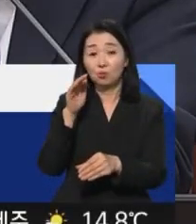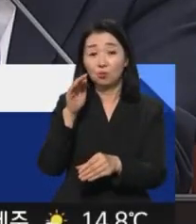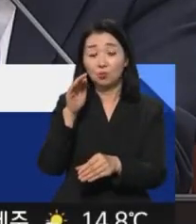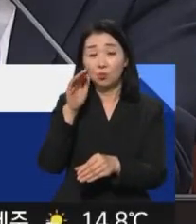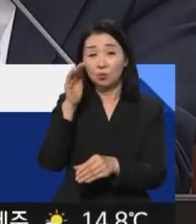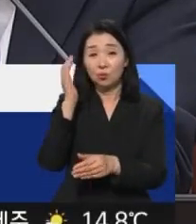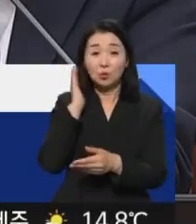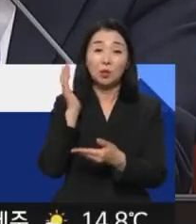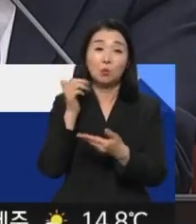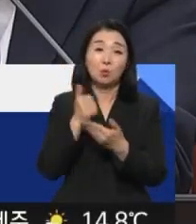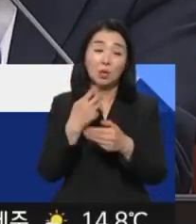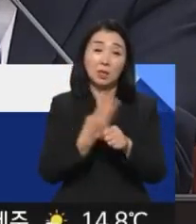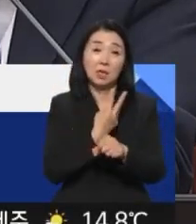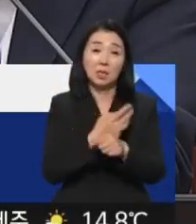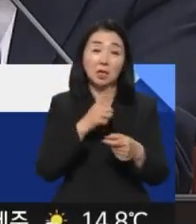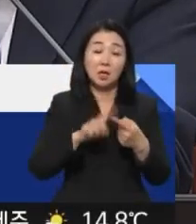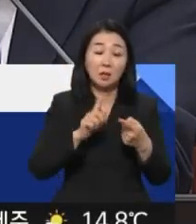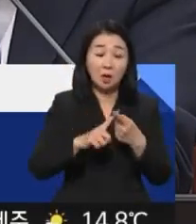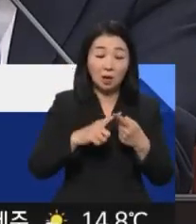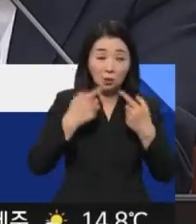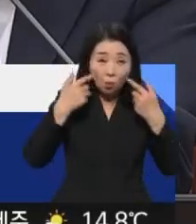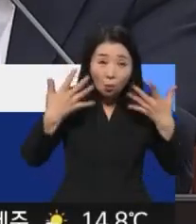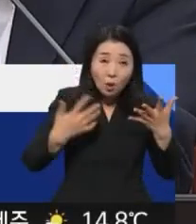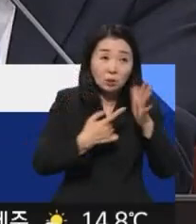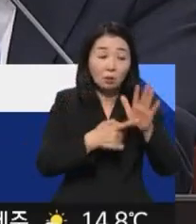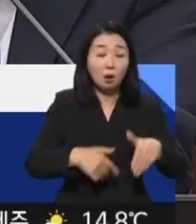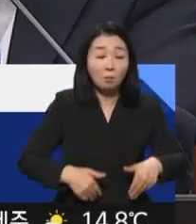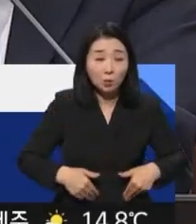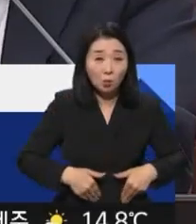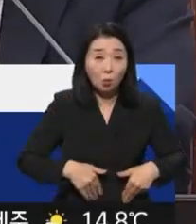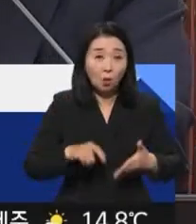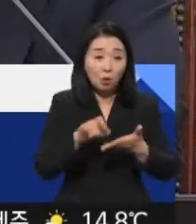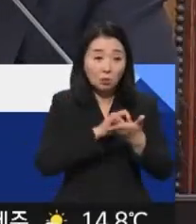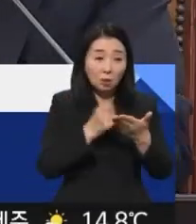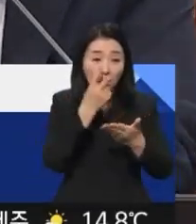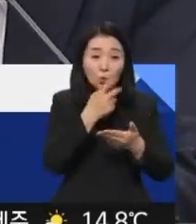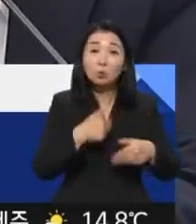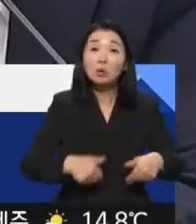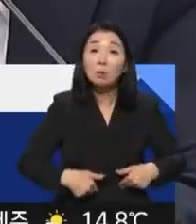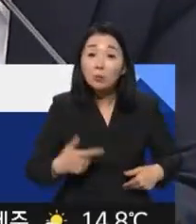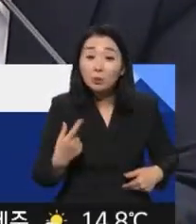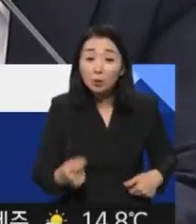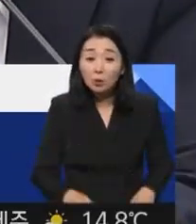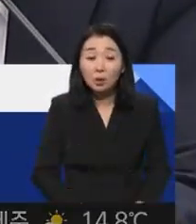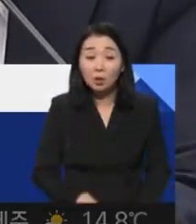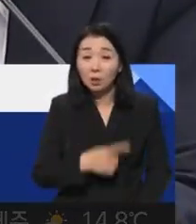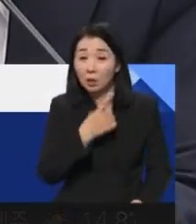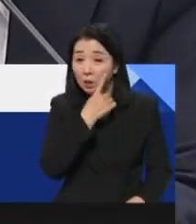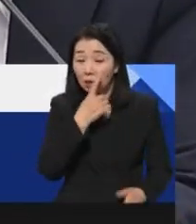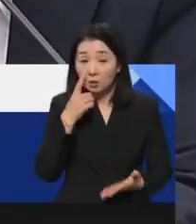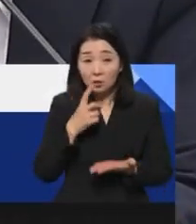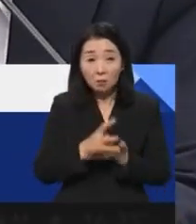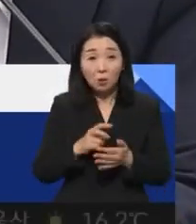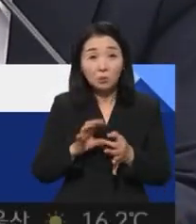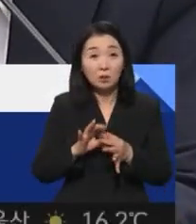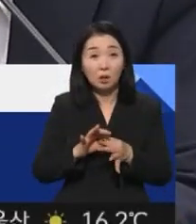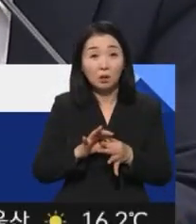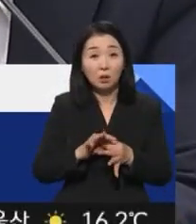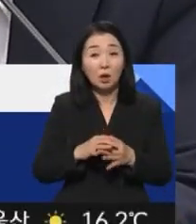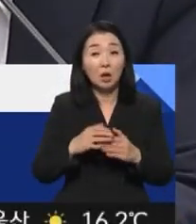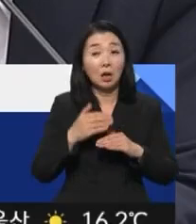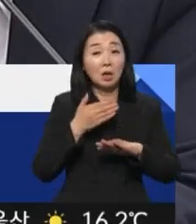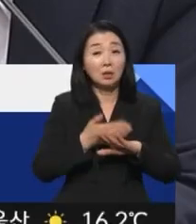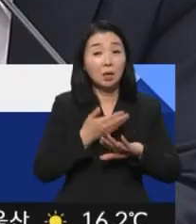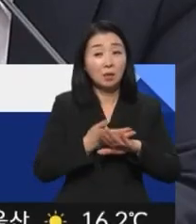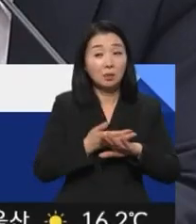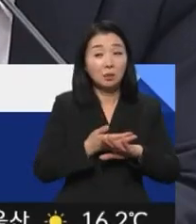대한 규명이 굉장히 중요하다. 문재인 대통령에 대한 서면 조사해야죠. 검토해야죠. 증거와 법리에 따라서 일체 다른 고려 없이